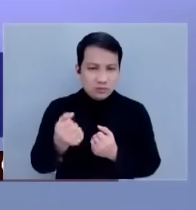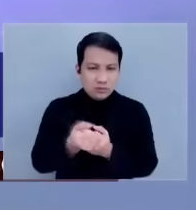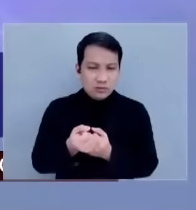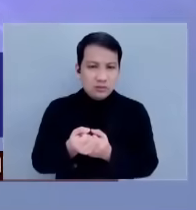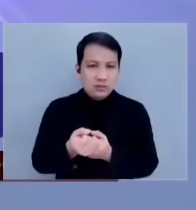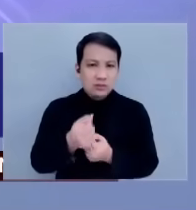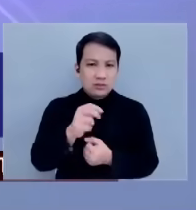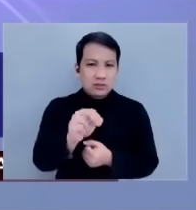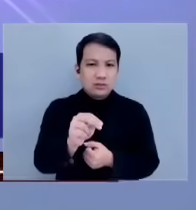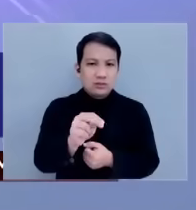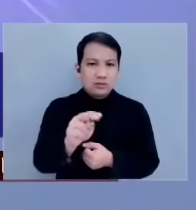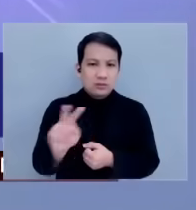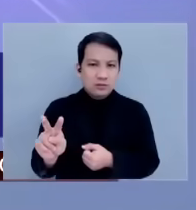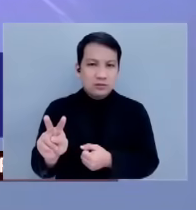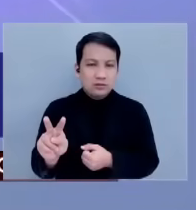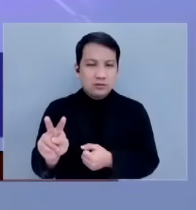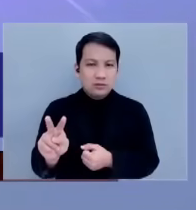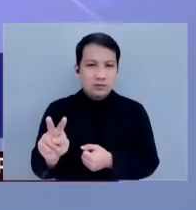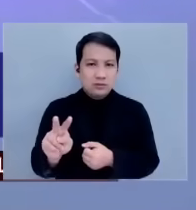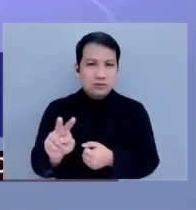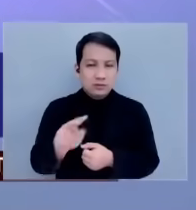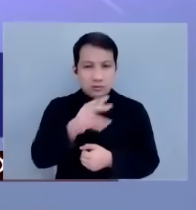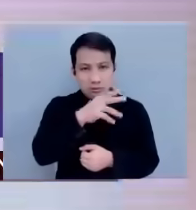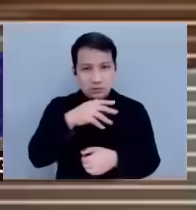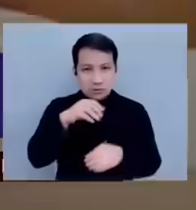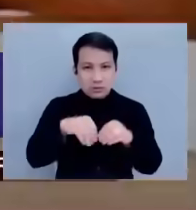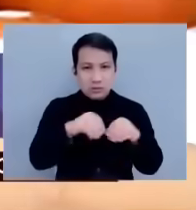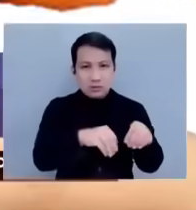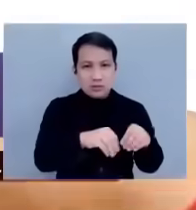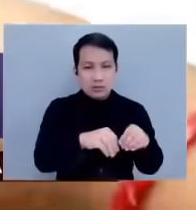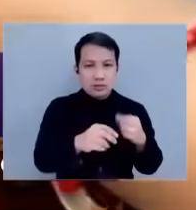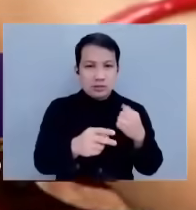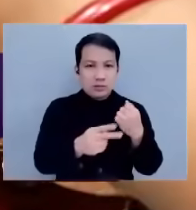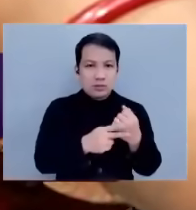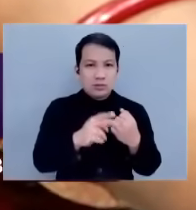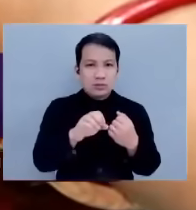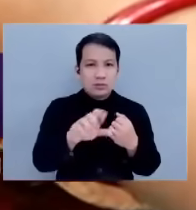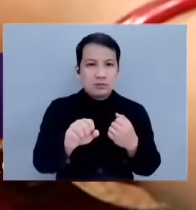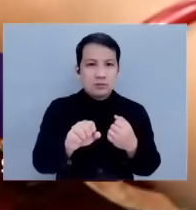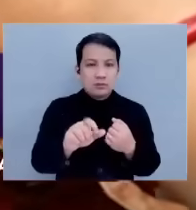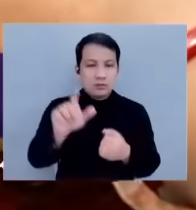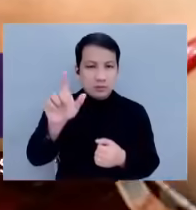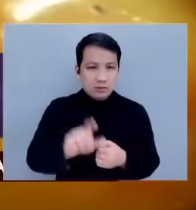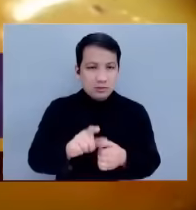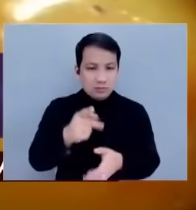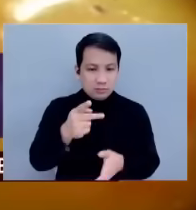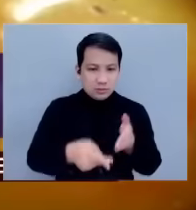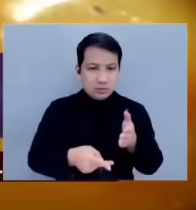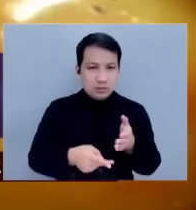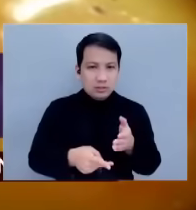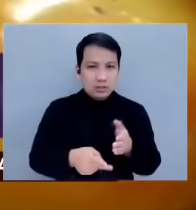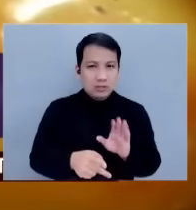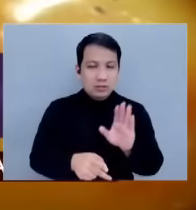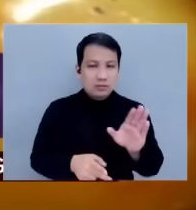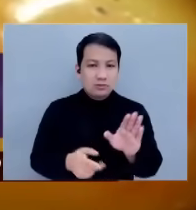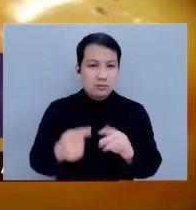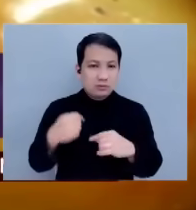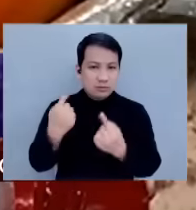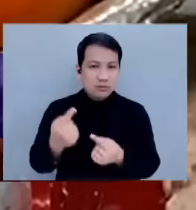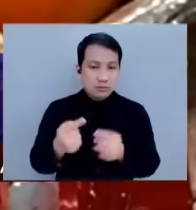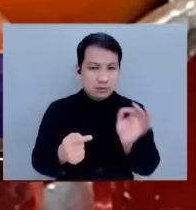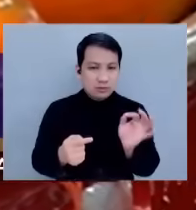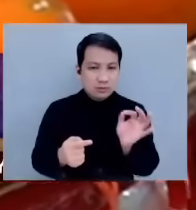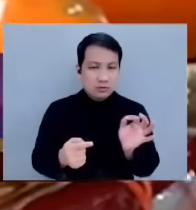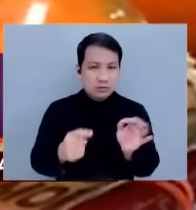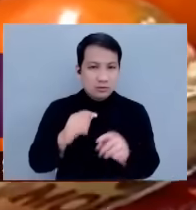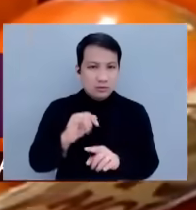Vizcaya Agricultural Terminal o NVAT Incorporated, biglang bumagsak ang presyo ng kamatis mula sa 90 pesos noong Hulyo,